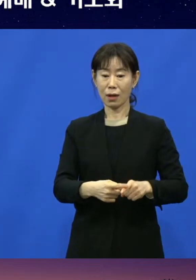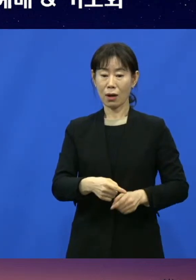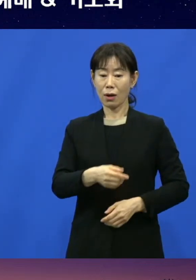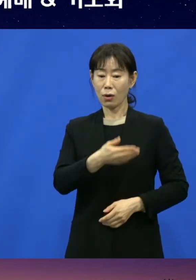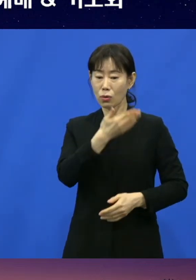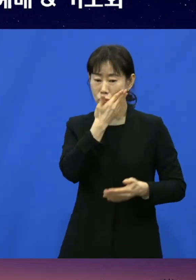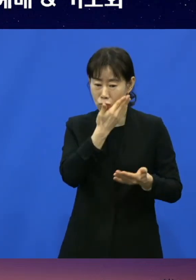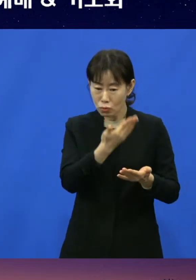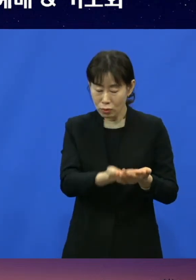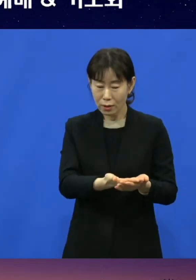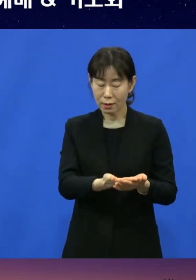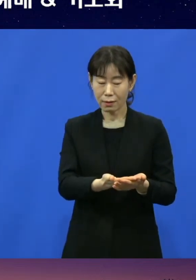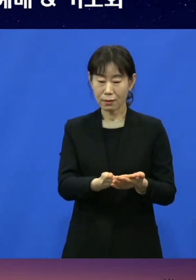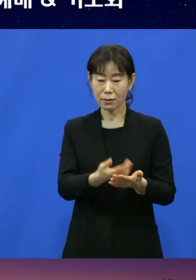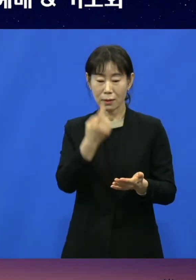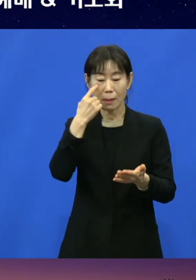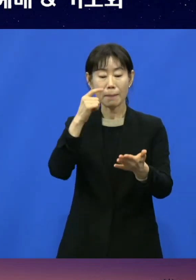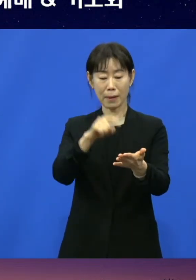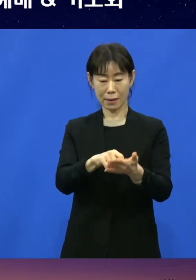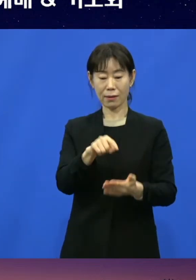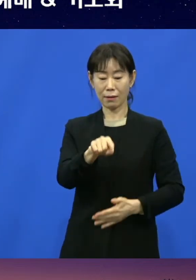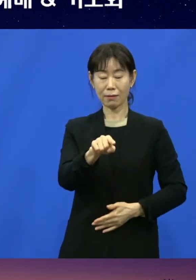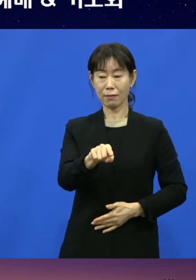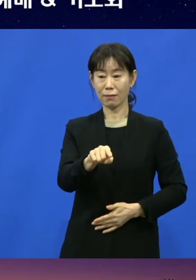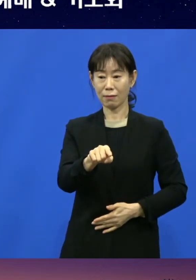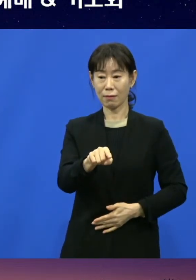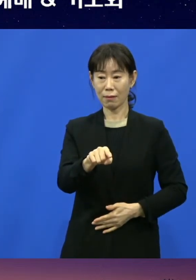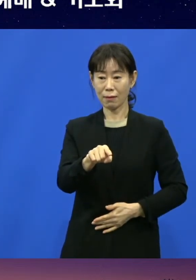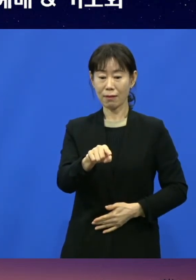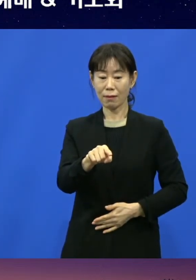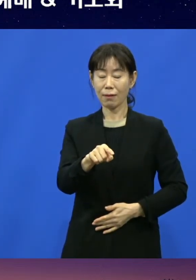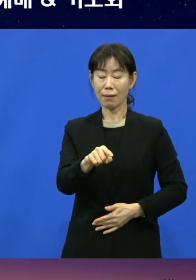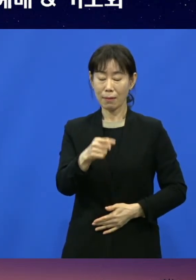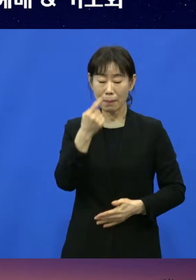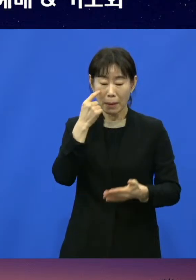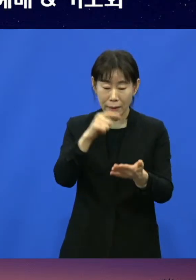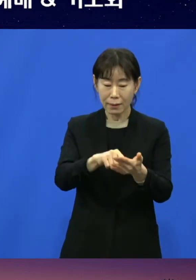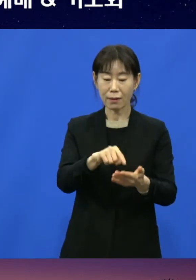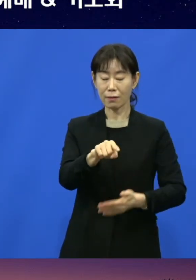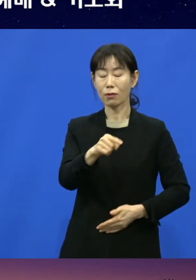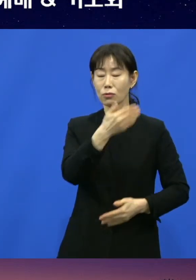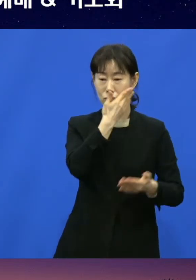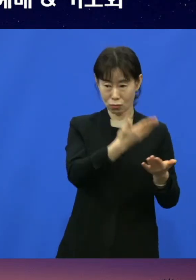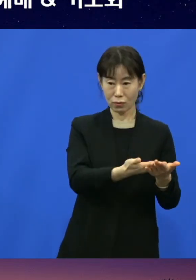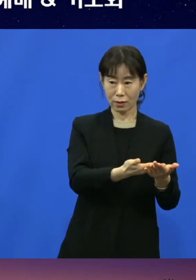것이죠. 다 같이 보았는데 어떤 사람은 그냥 지나치는데 어떤 사람은 그게 꽂혀버리는 거예요.